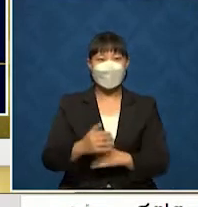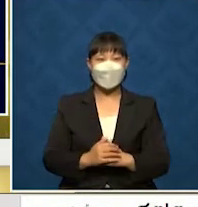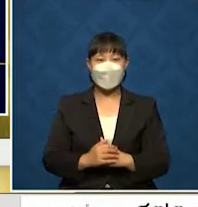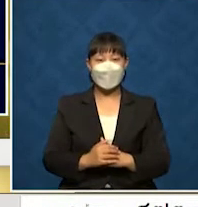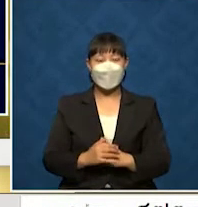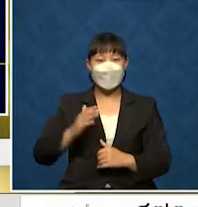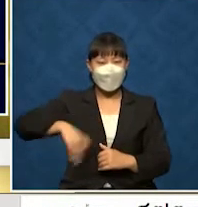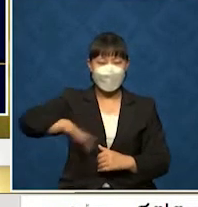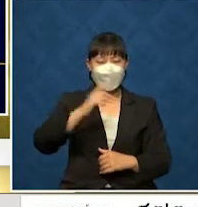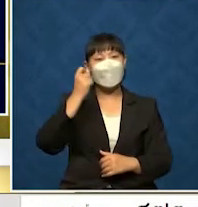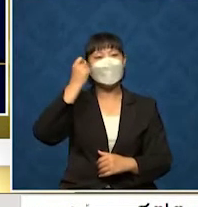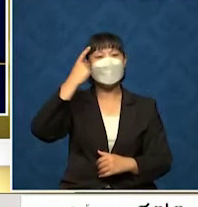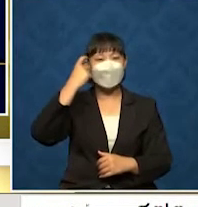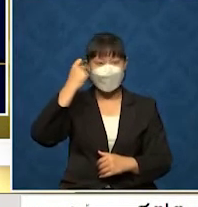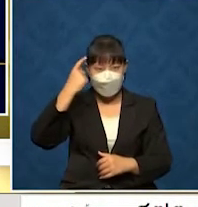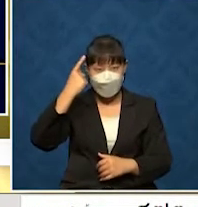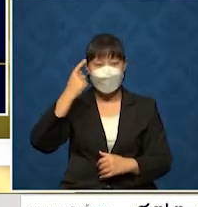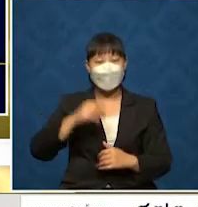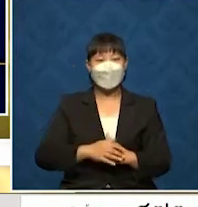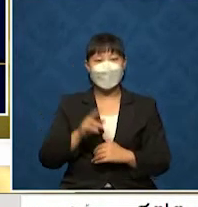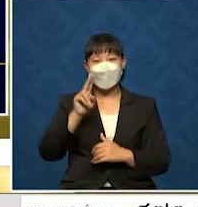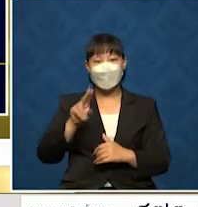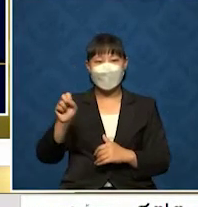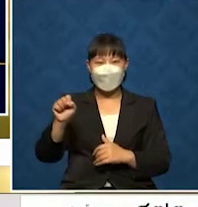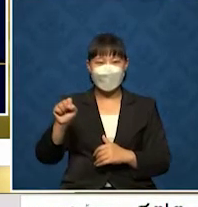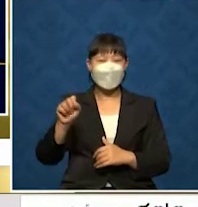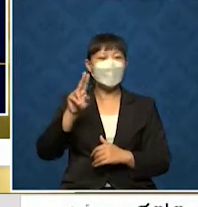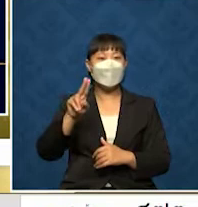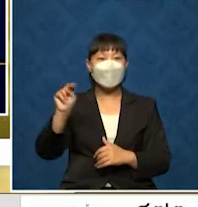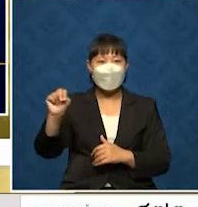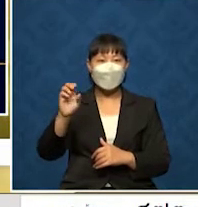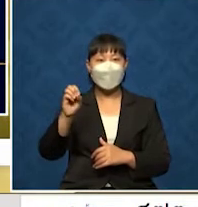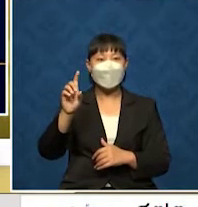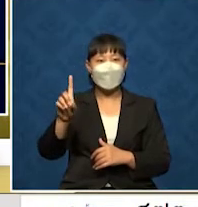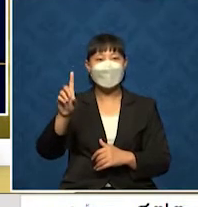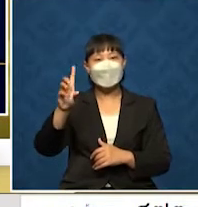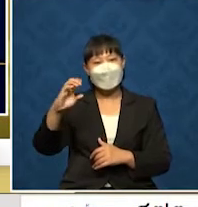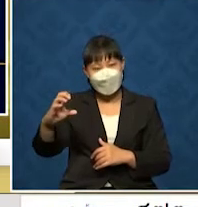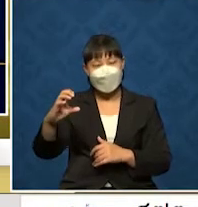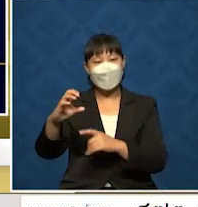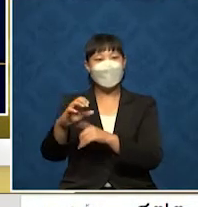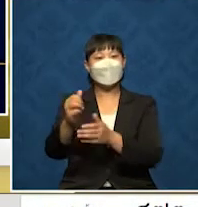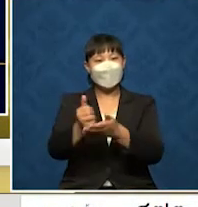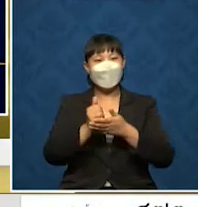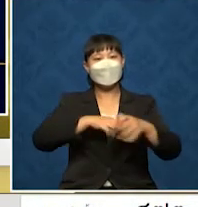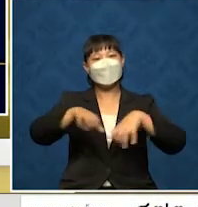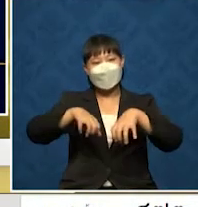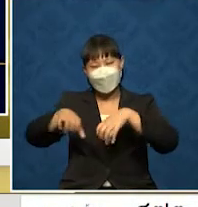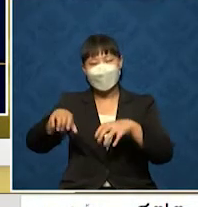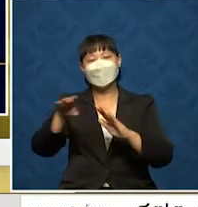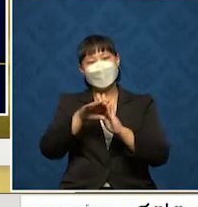ใจครับและโดยเฉพาะอย่างยิ่ง UNODC เนี่ยได้ช่วยดำเนินการในส่วนต่างๆต